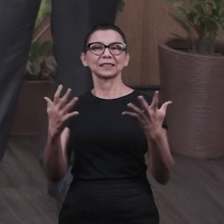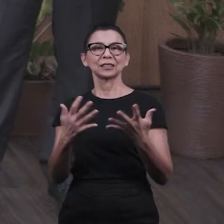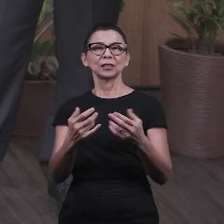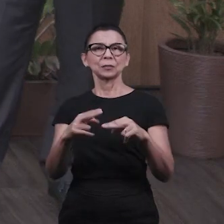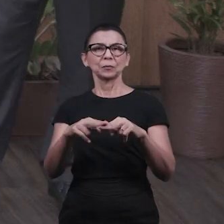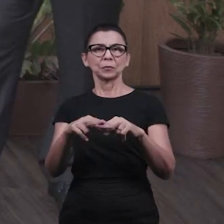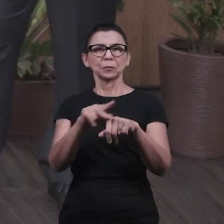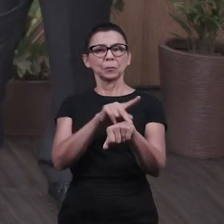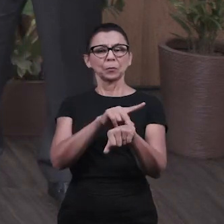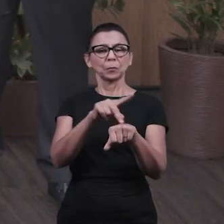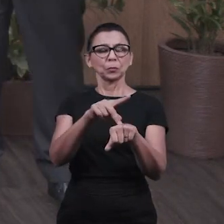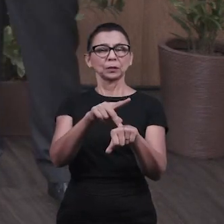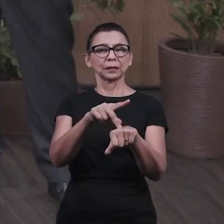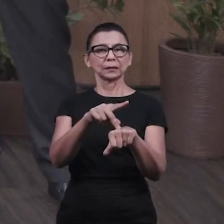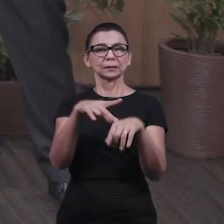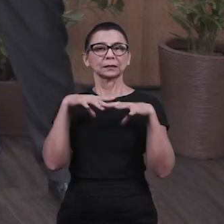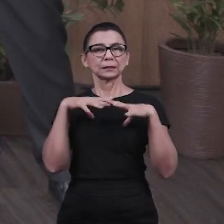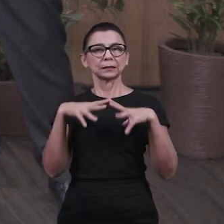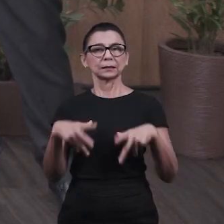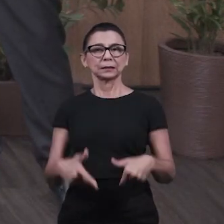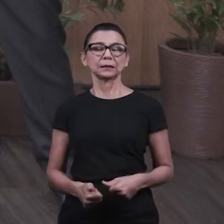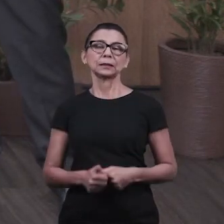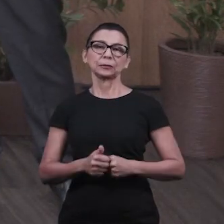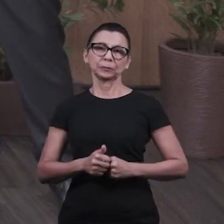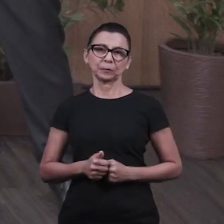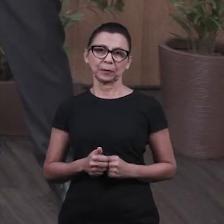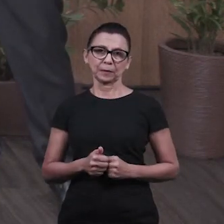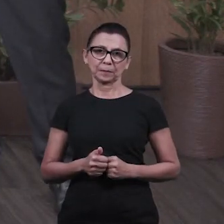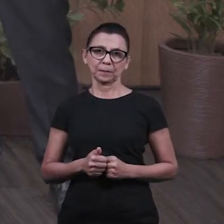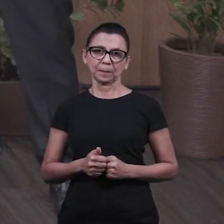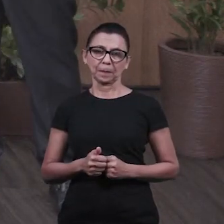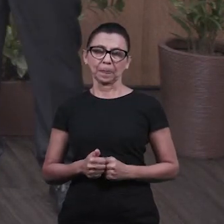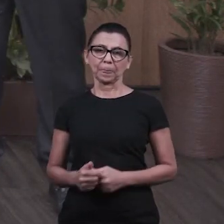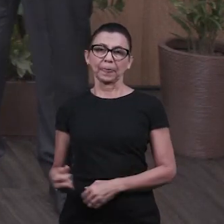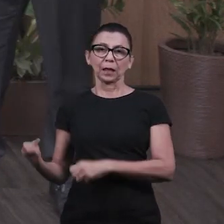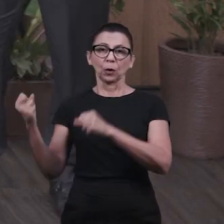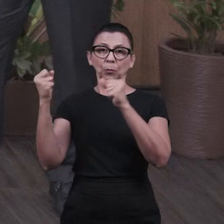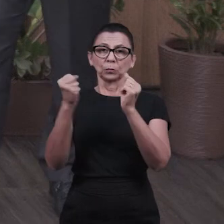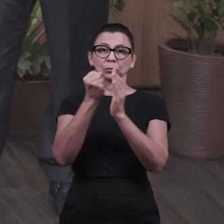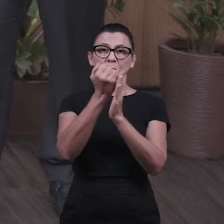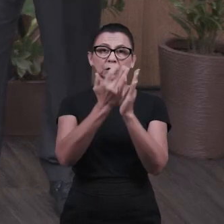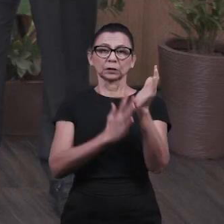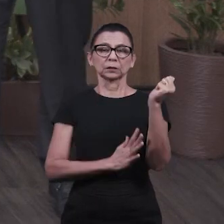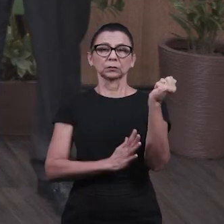à travers le pouvoir du sang de Jésus, qui est l'agneau de Dieu.